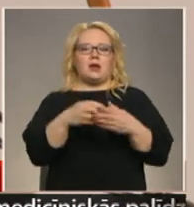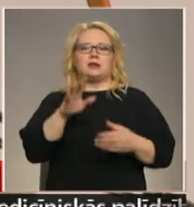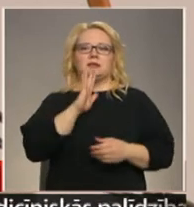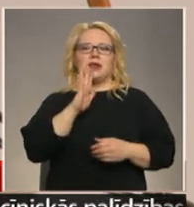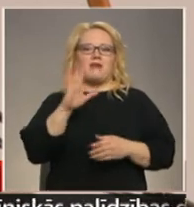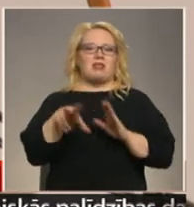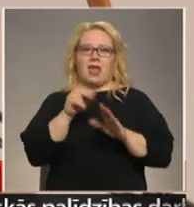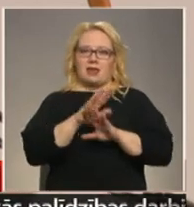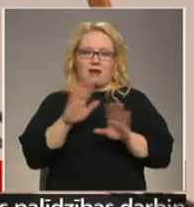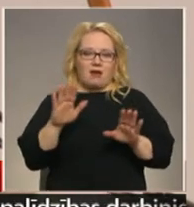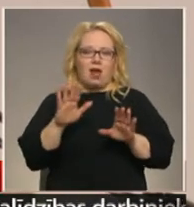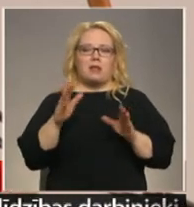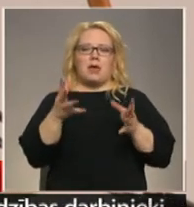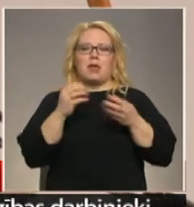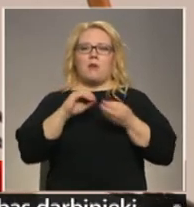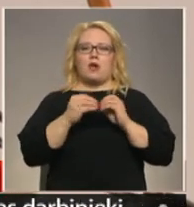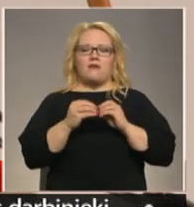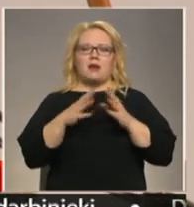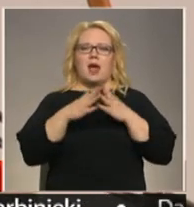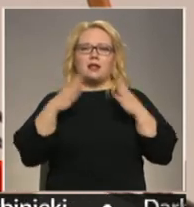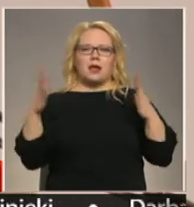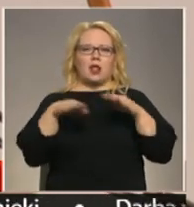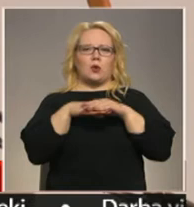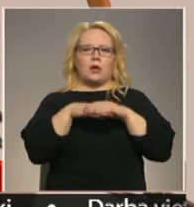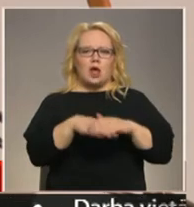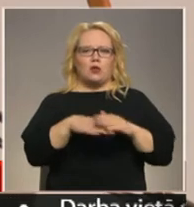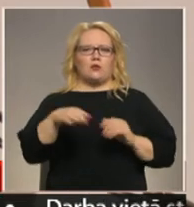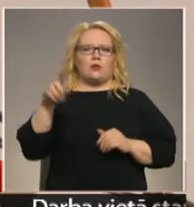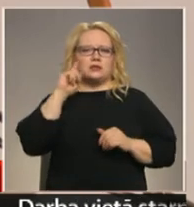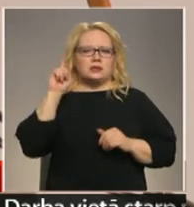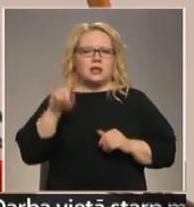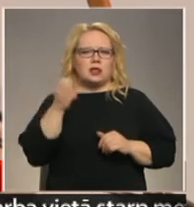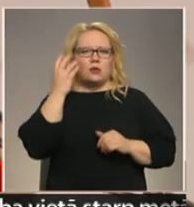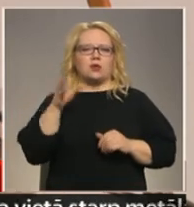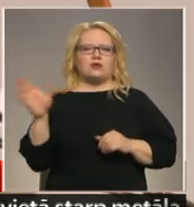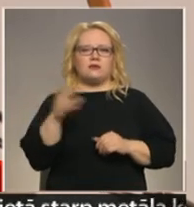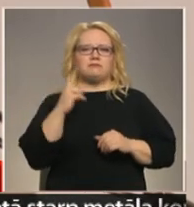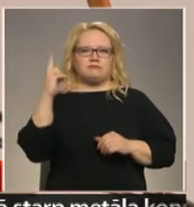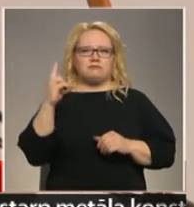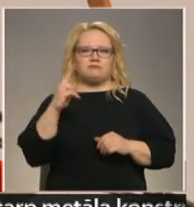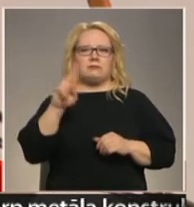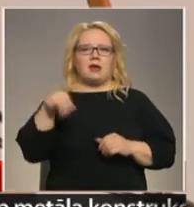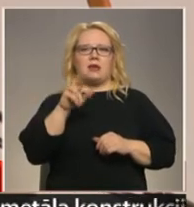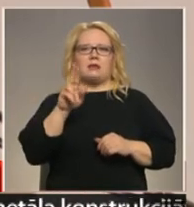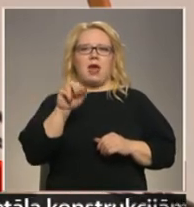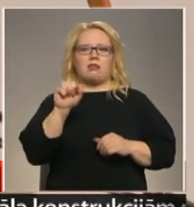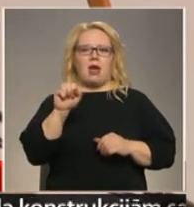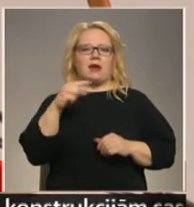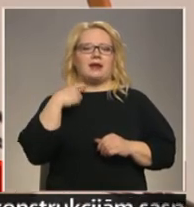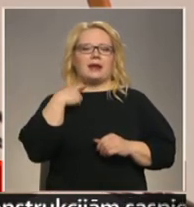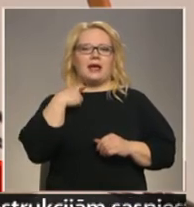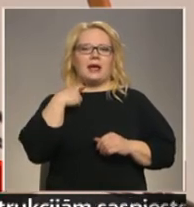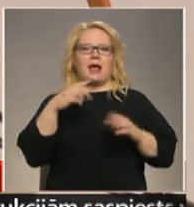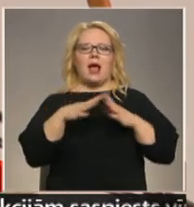bet ņemot vērā tiešām ļoti lielo ieguldījumu zinošu un visu pārietu, tiešām Dana Rīga,